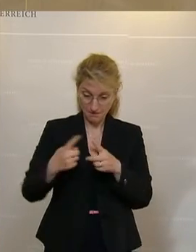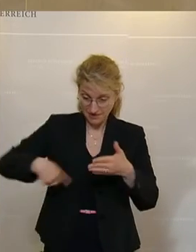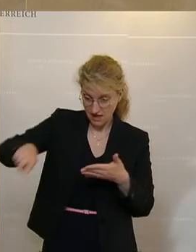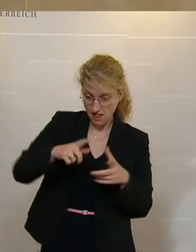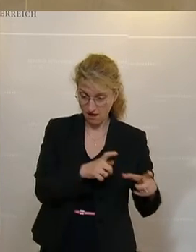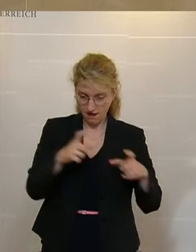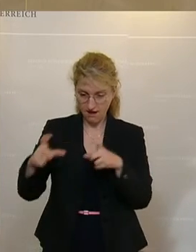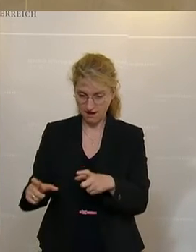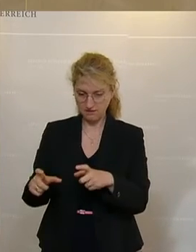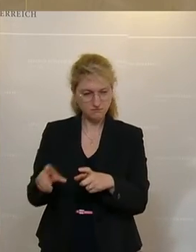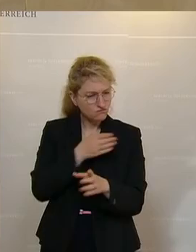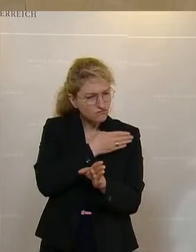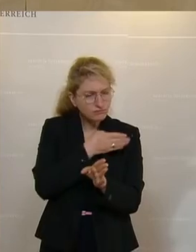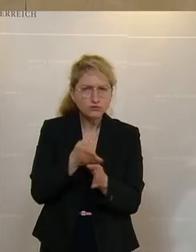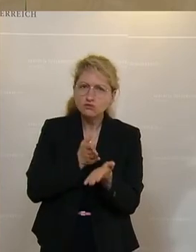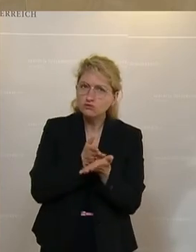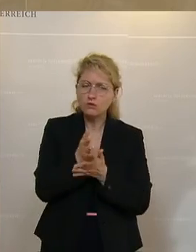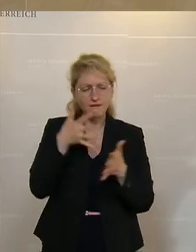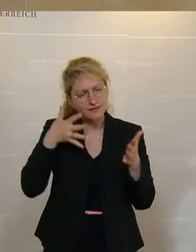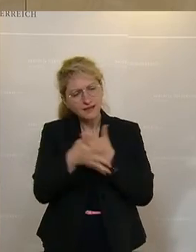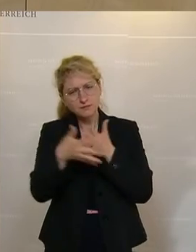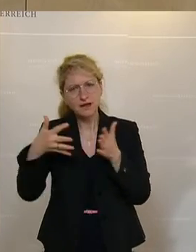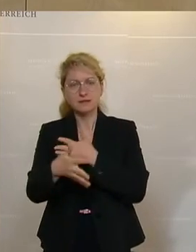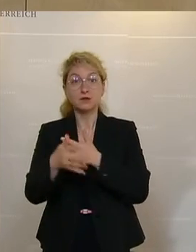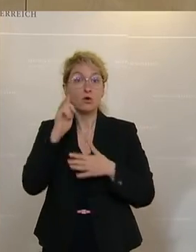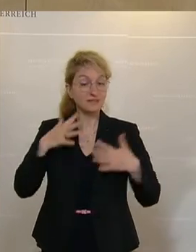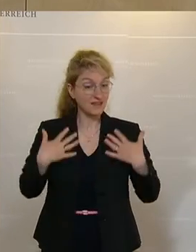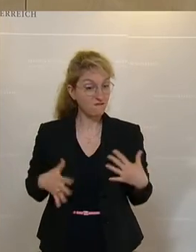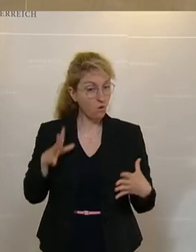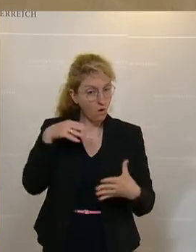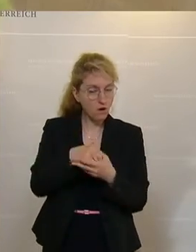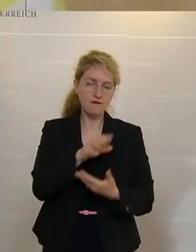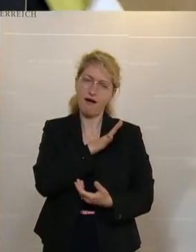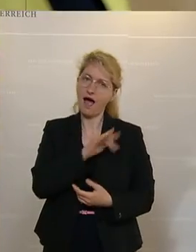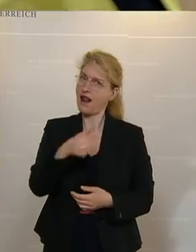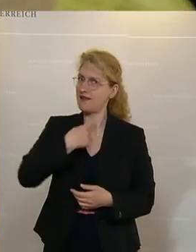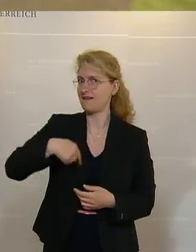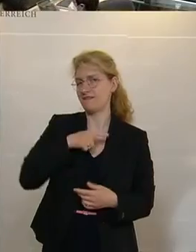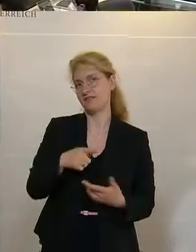Transparenz, mit mehr Tierwohl gewinnen wir alle. Dankeschön, Qualer.